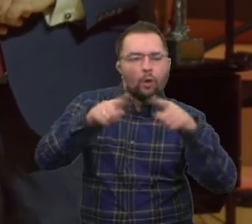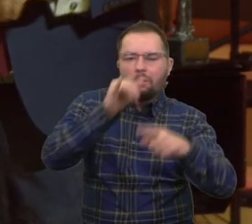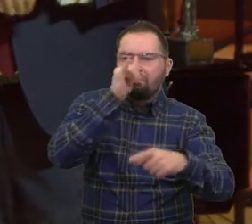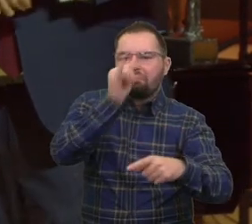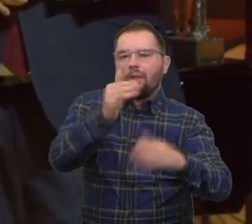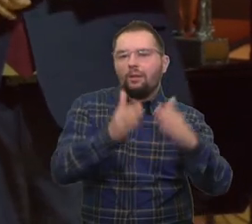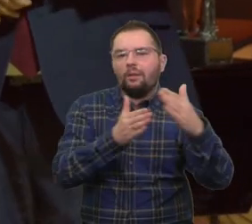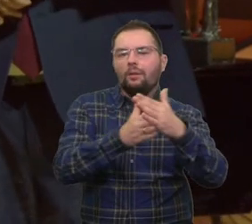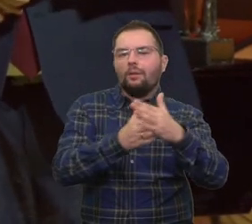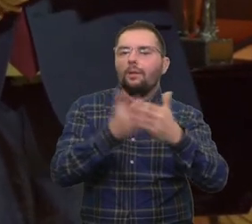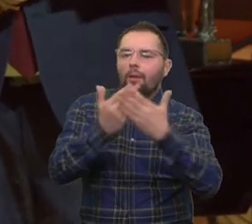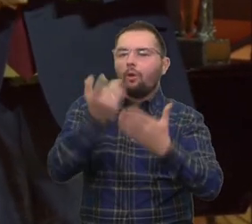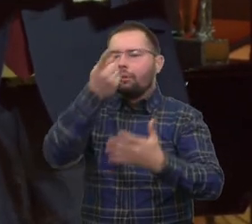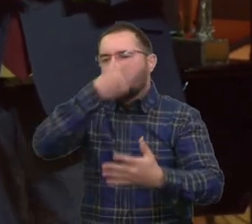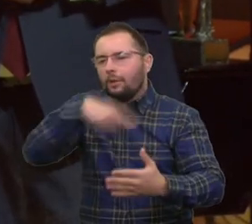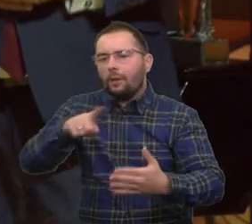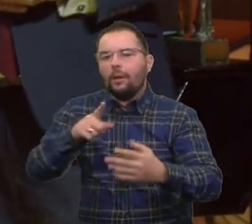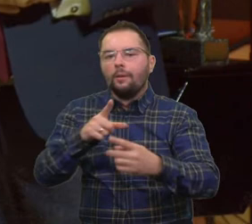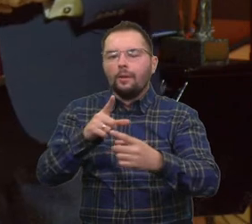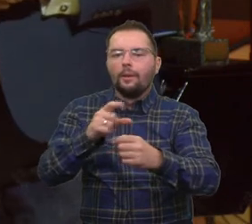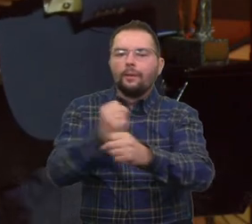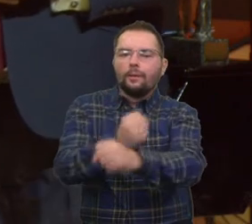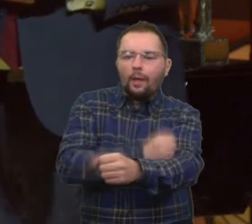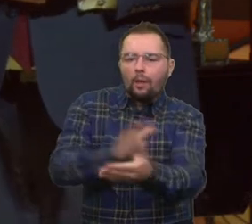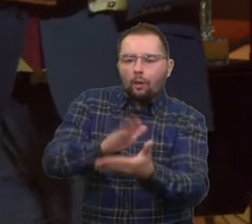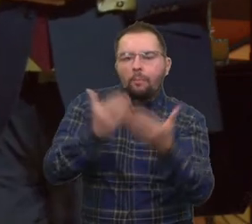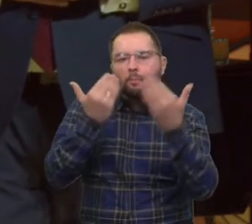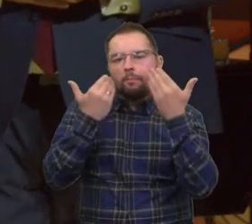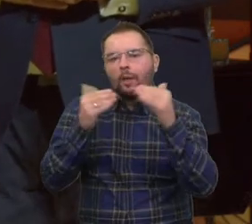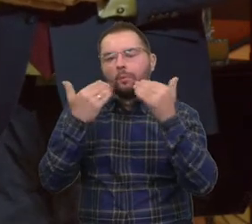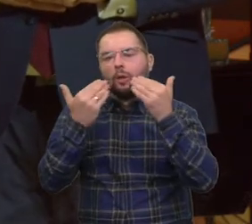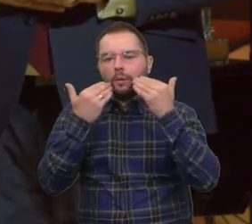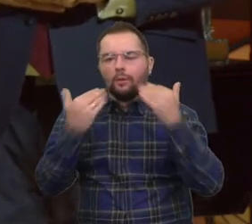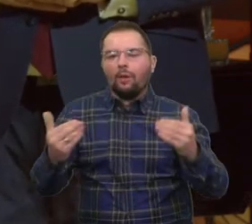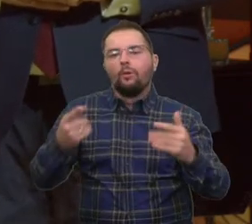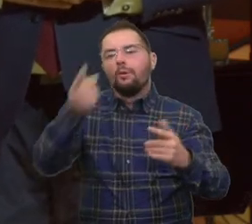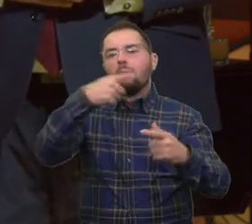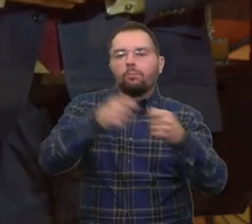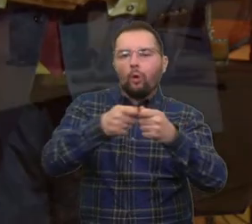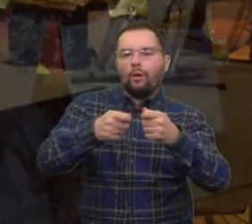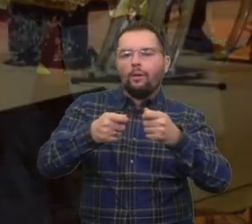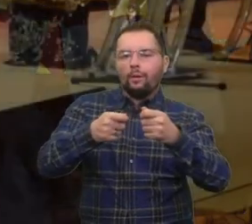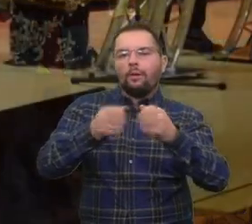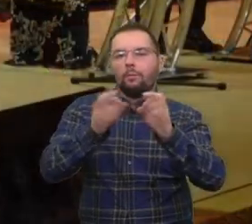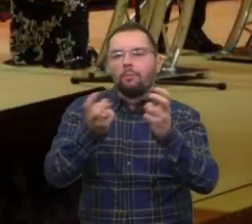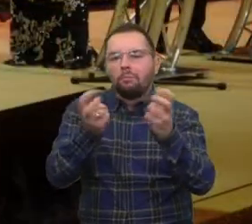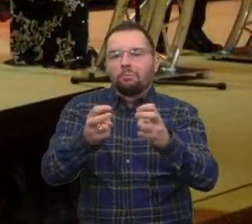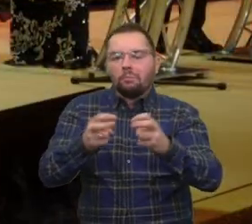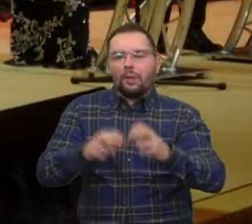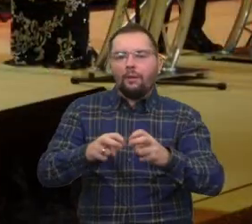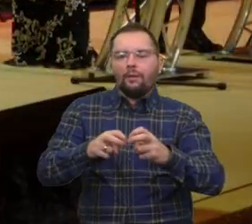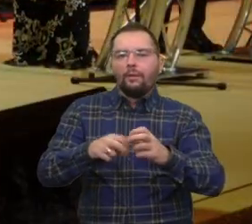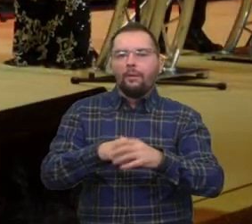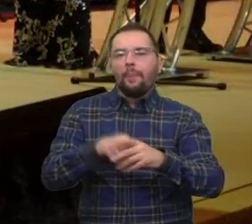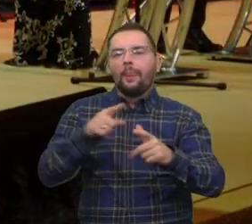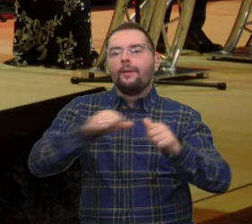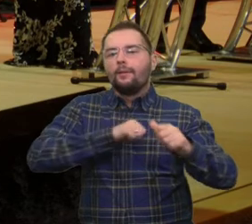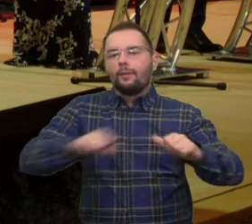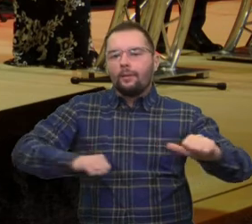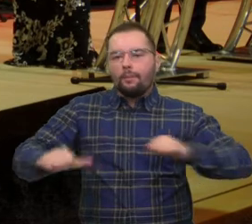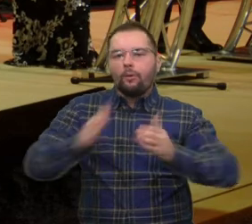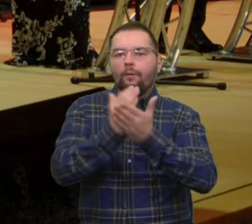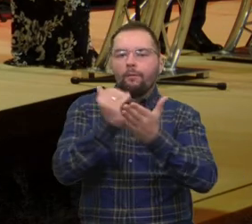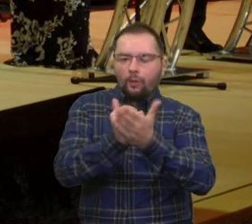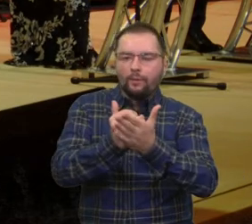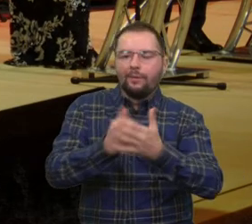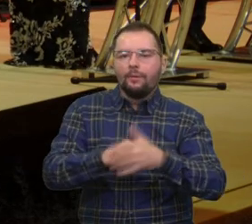I dlatego wam wszystkim, słuchajcie, jako starości dziękujemy za to, że możemy wspólnie tworzyć właśnie ten samorząd